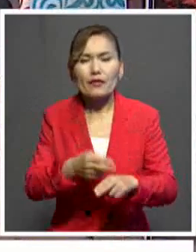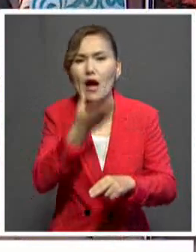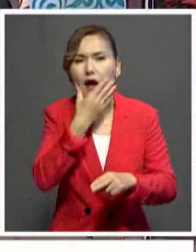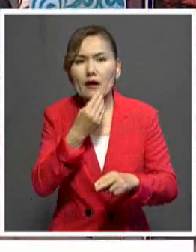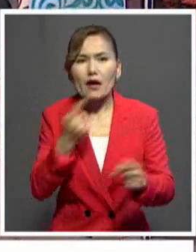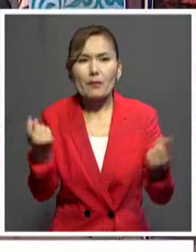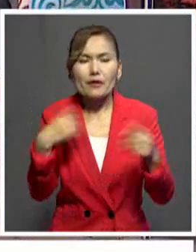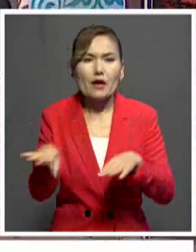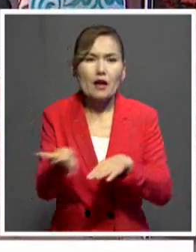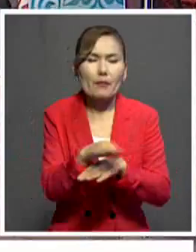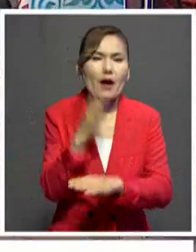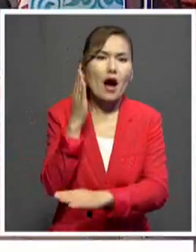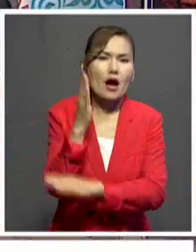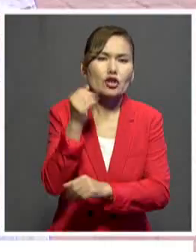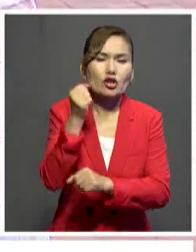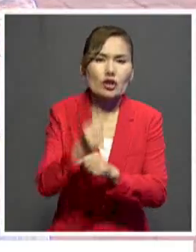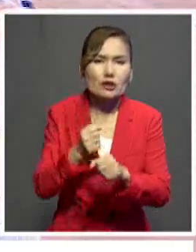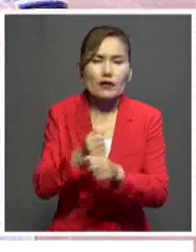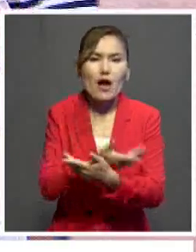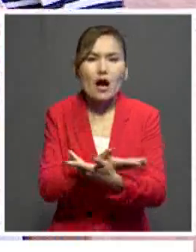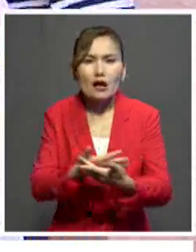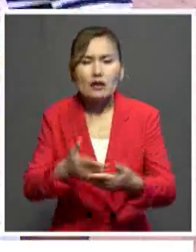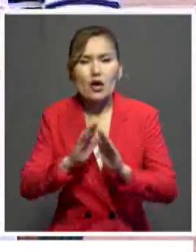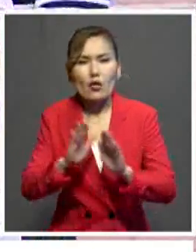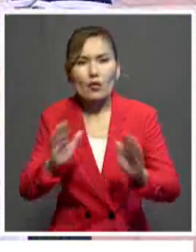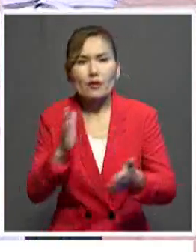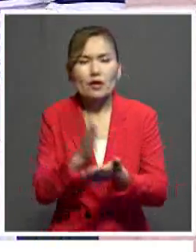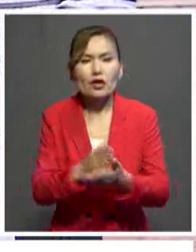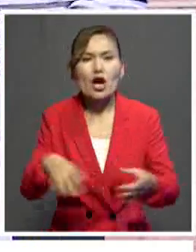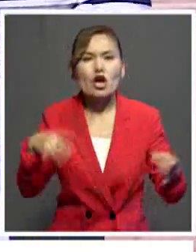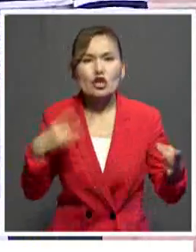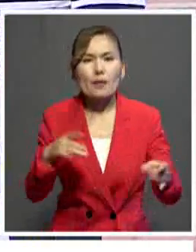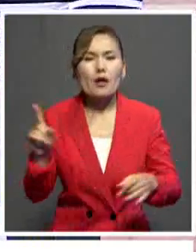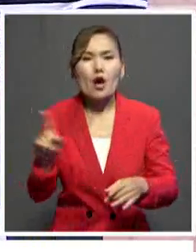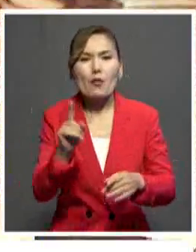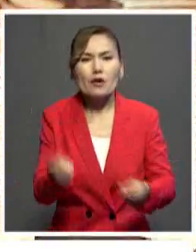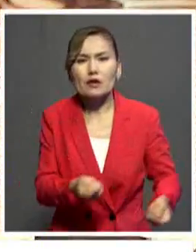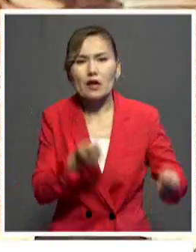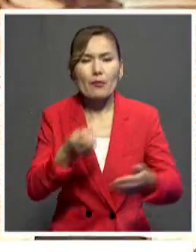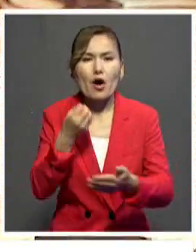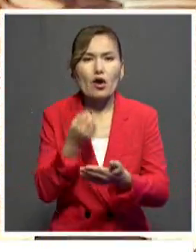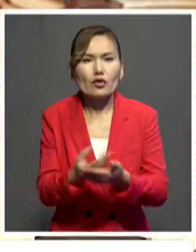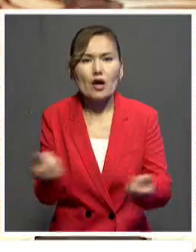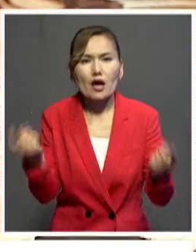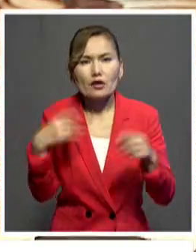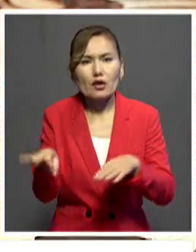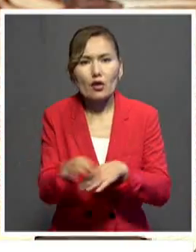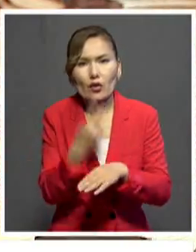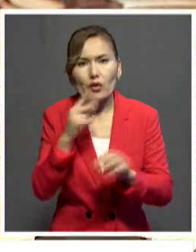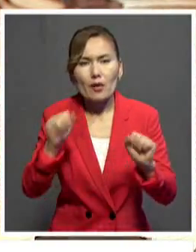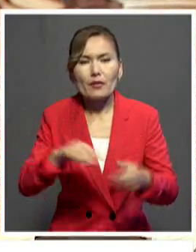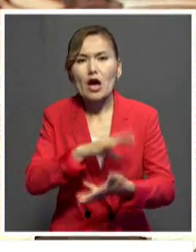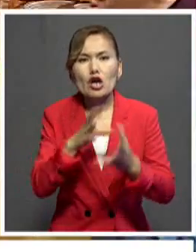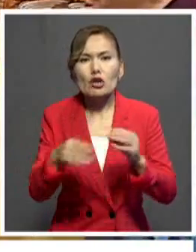бұйымдары, ағаштан жасалған ыдыс аяқтары қойылған. Сондай көрмеден Жамбылдың музейлер қорынан әкелінген құнды жәдігерлерін тамашалауға болады.